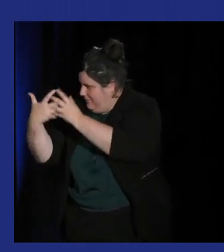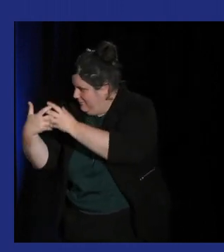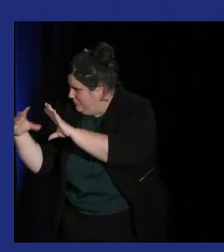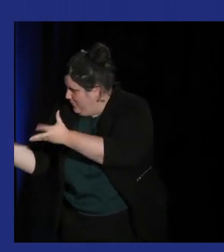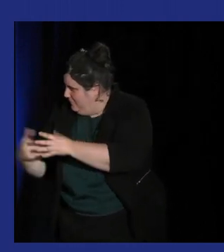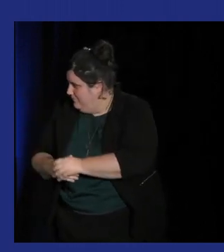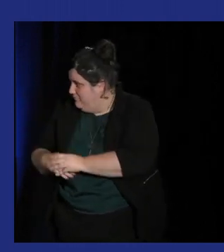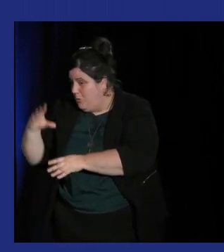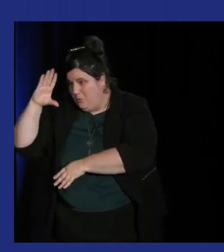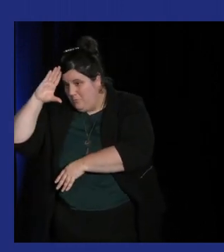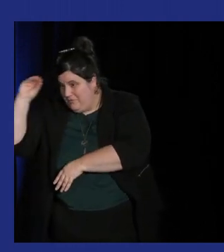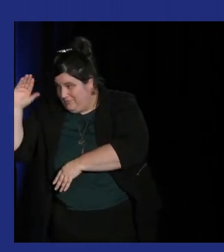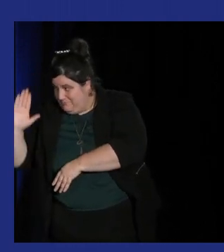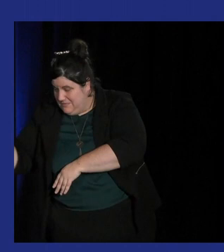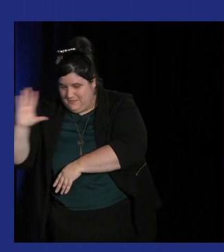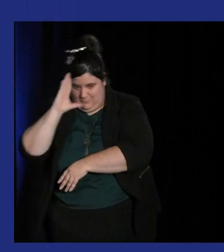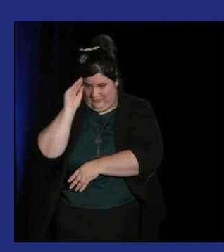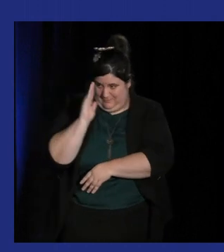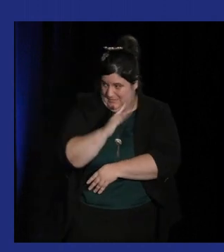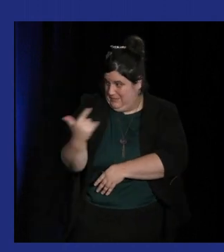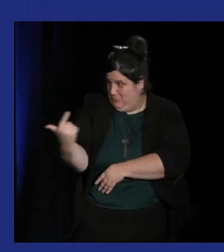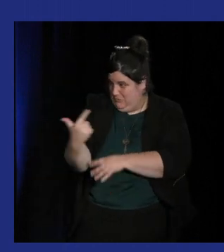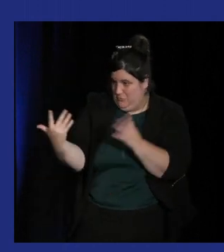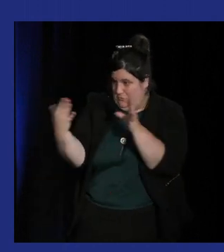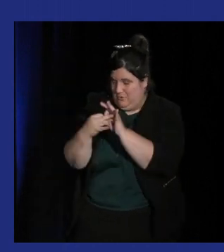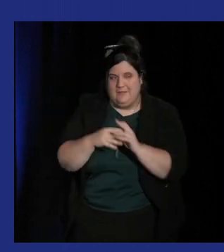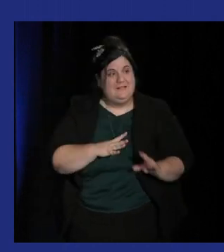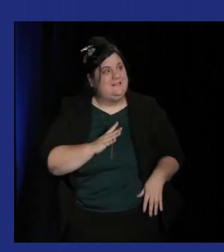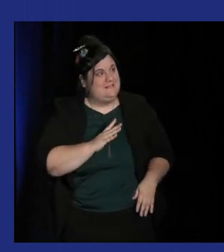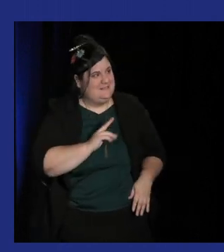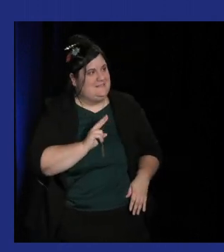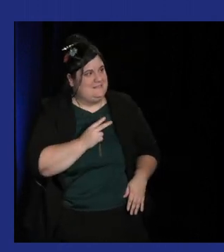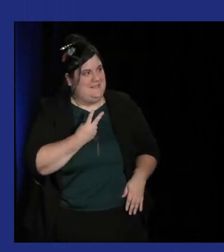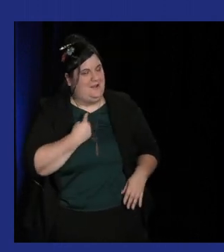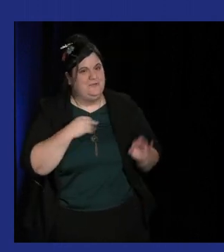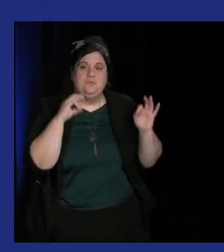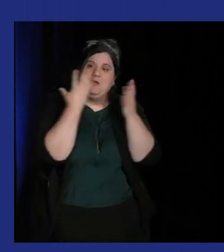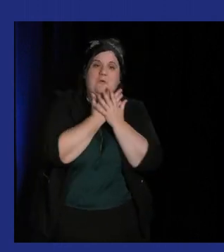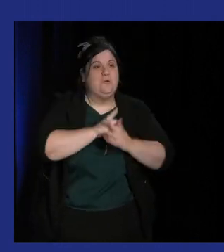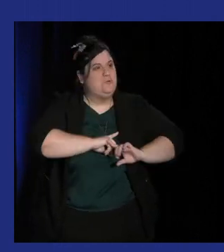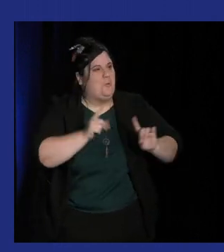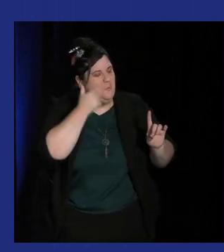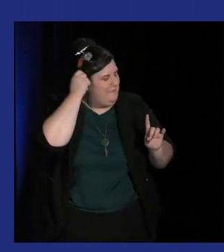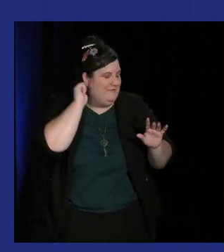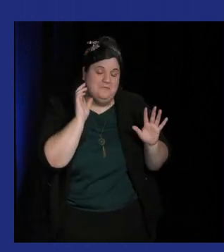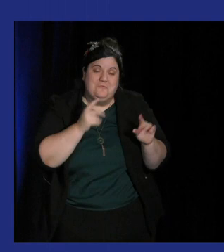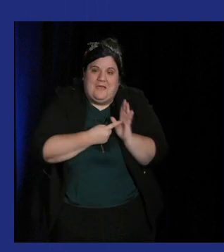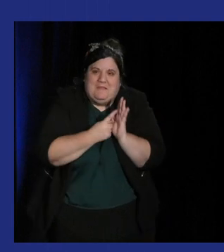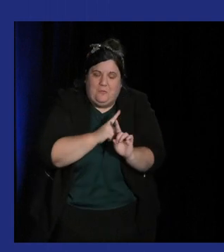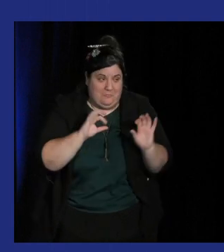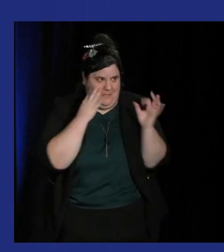vos deux profils je précise que nous n'avons pas du tout répéter cette sécession absolument pas tout peut arriver